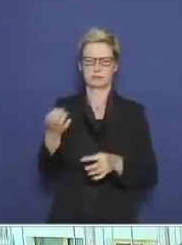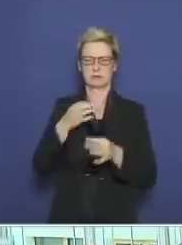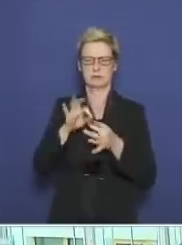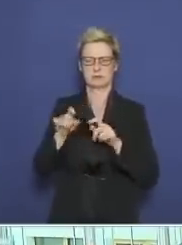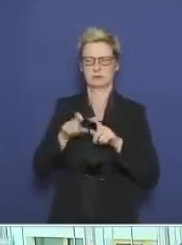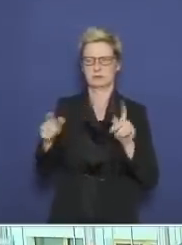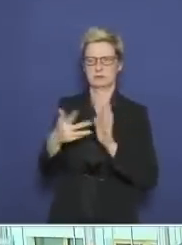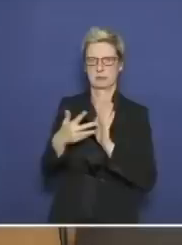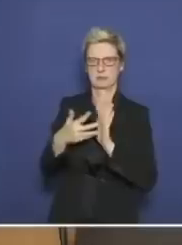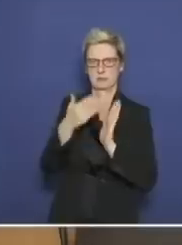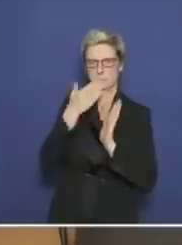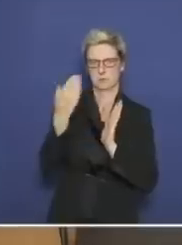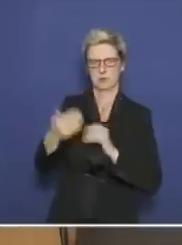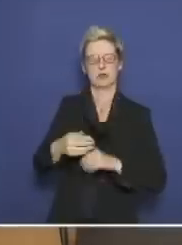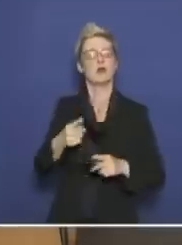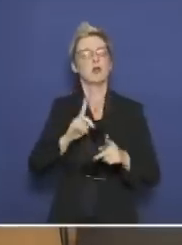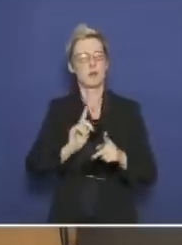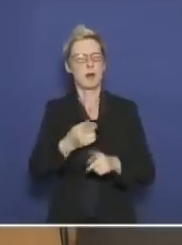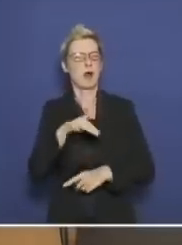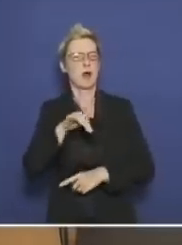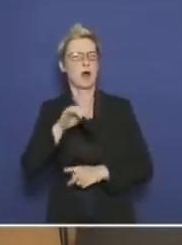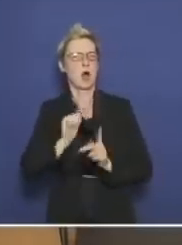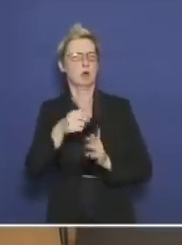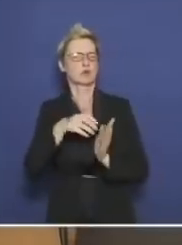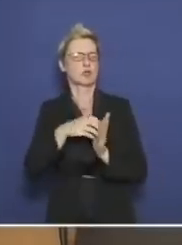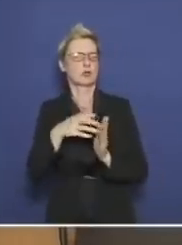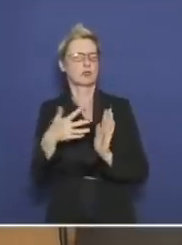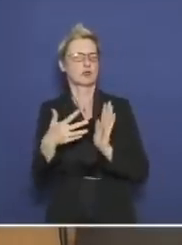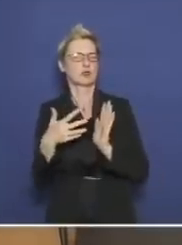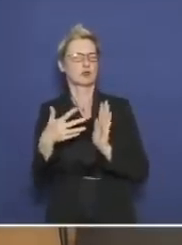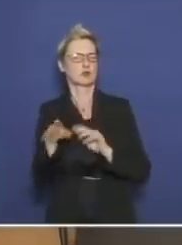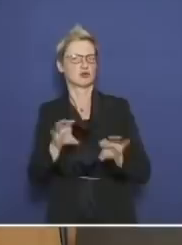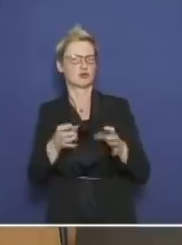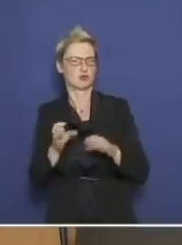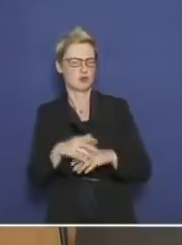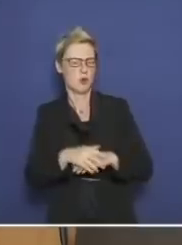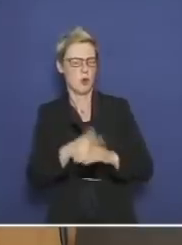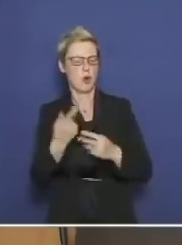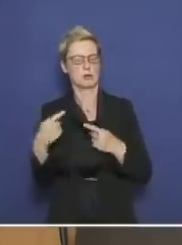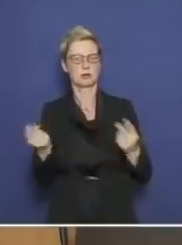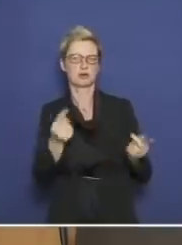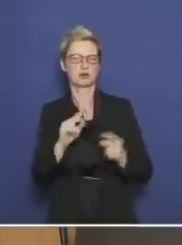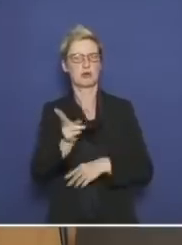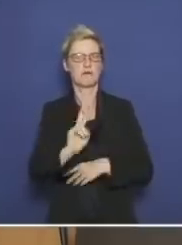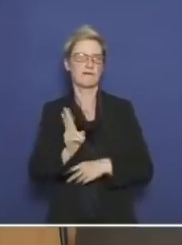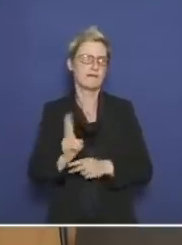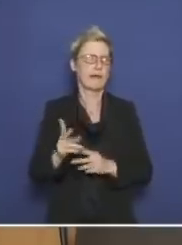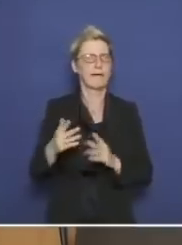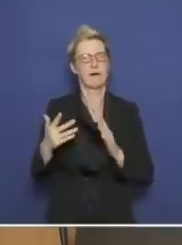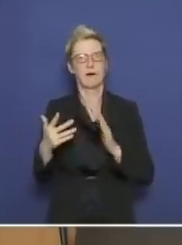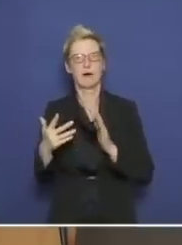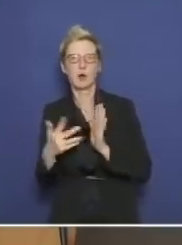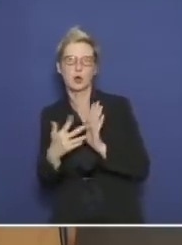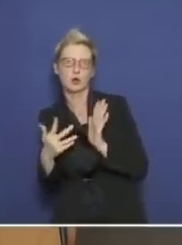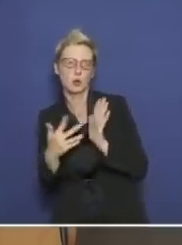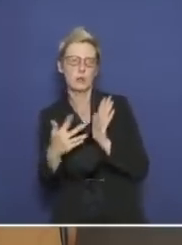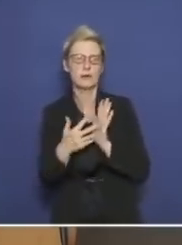ZDF-Hauptstadtstudio. Ich wüsste ganz gern, diese Tests, das ging jetzt hin und her, wer kontrolliert oder wer, also das Schwarze-Peter-Spiel,